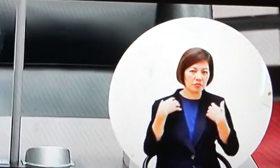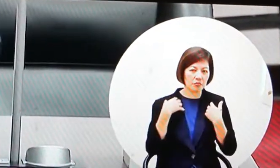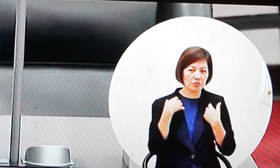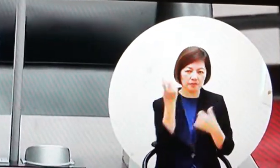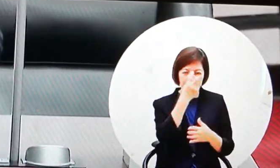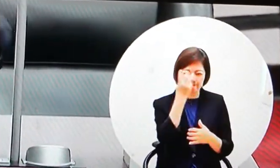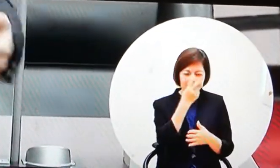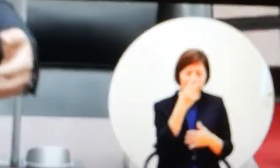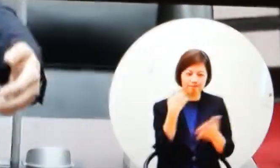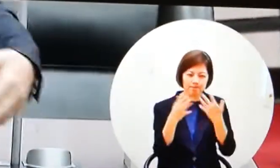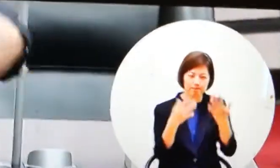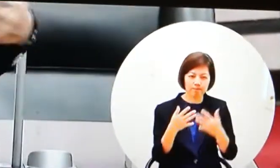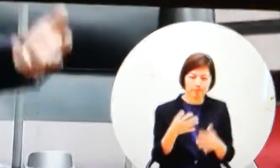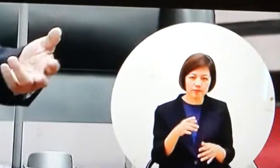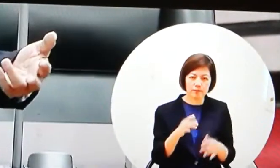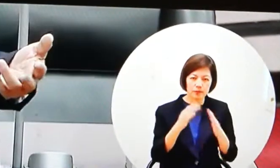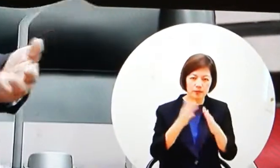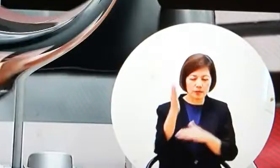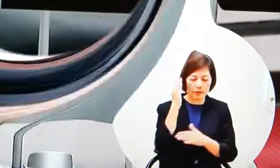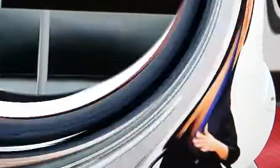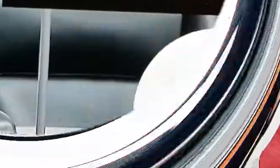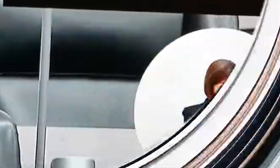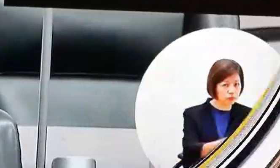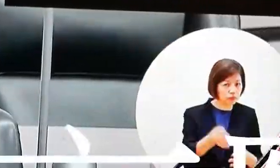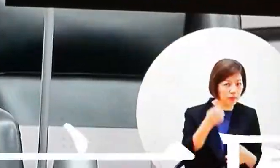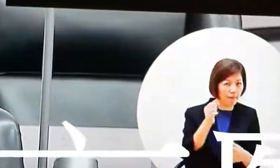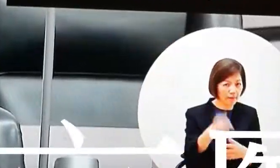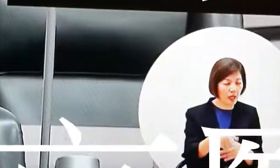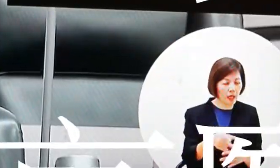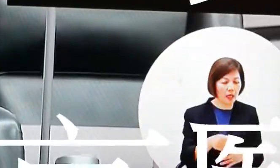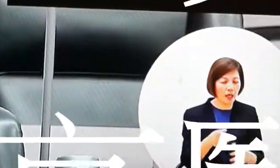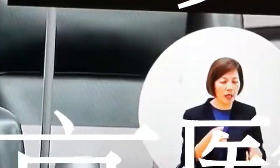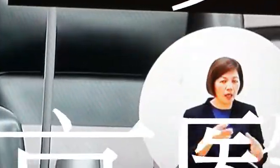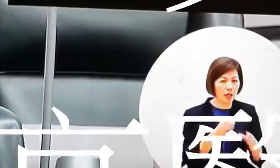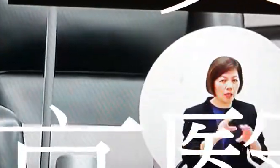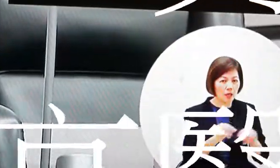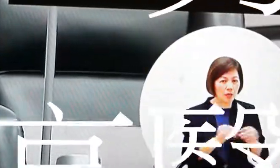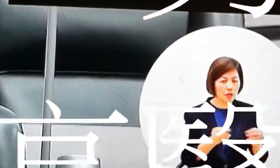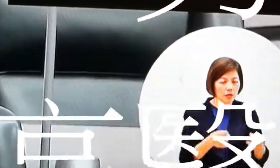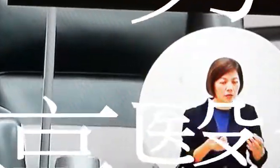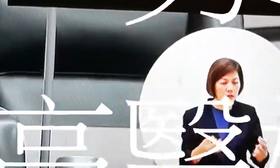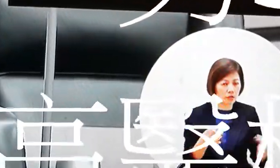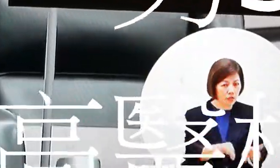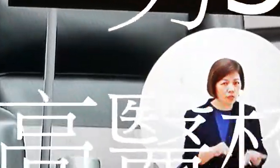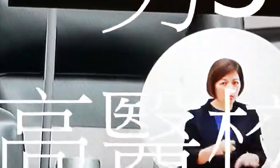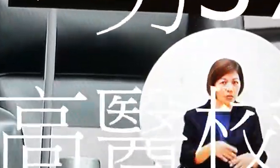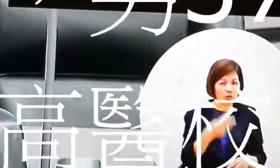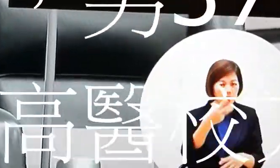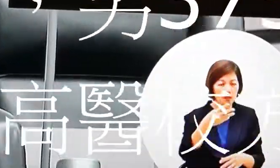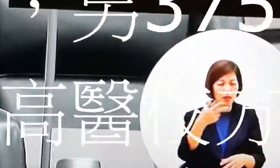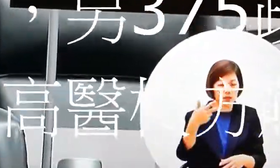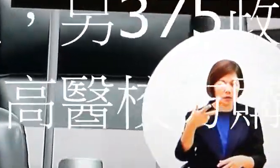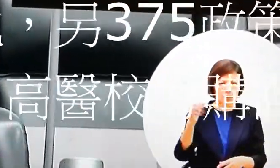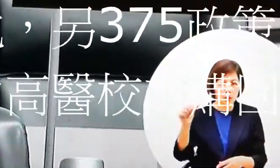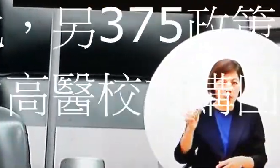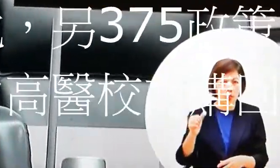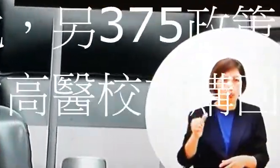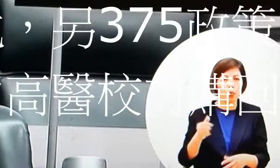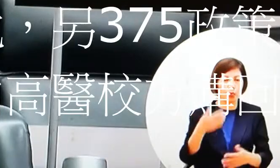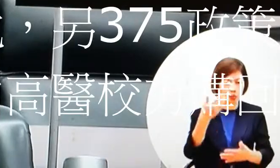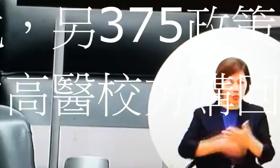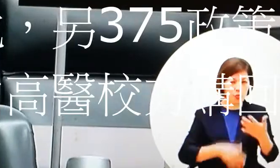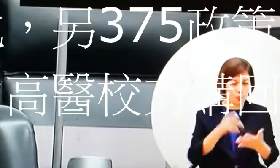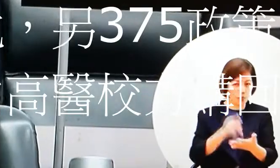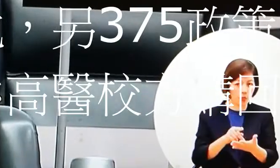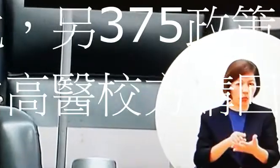到底有没有捐钱，有没有捐地？因为371申请佃农375减租，不能讲用买的，因为用买